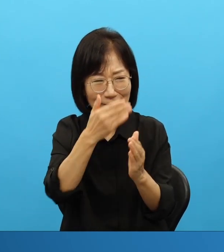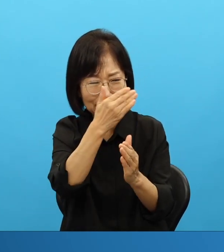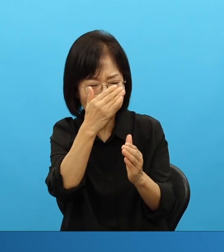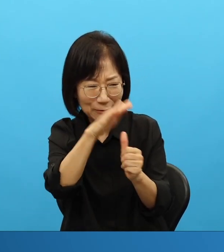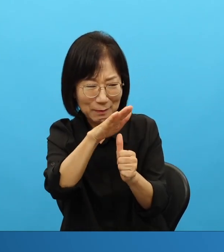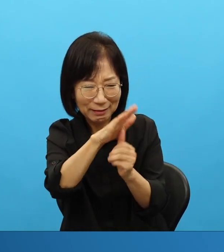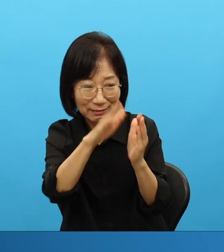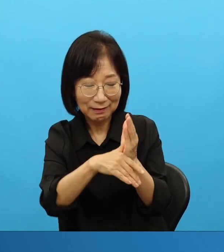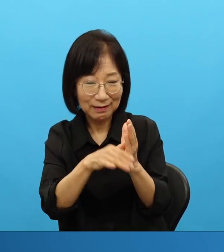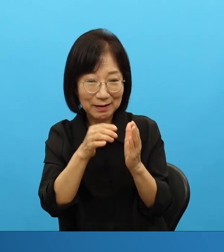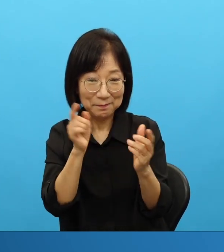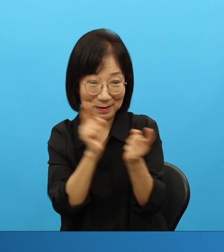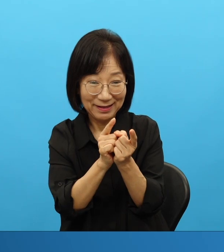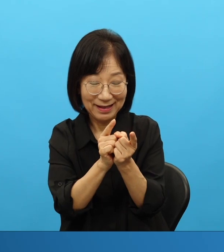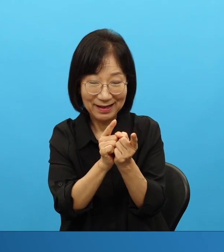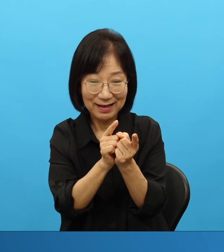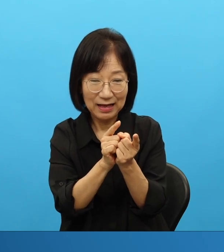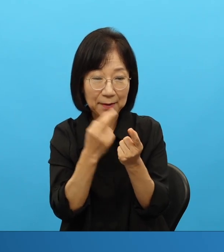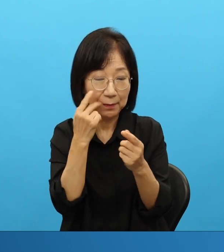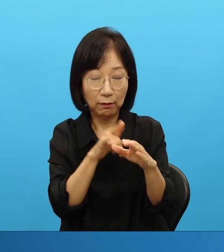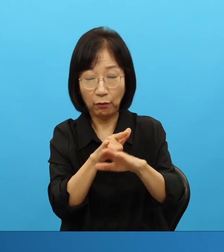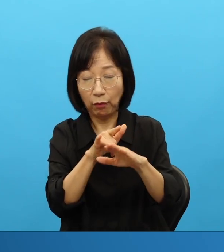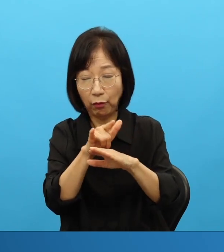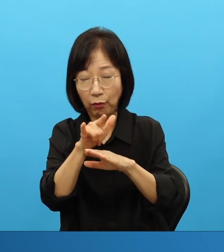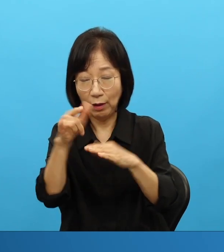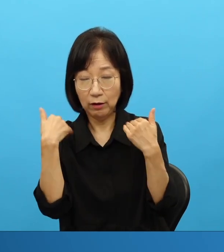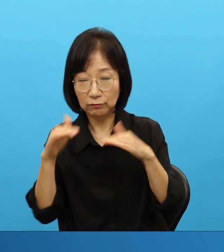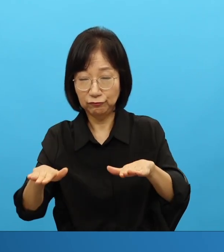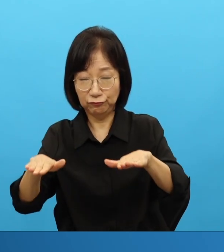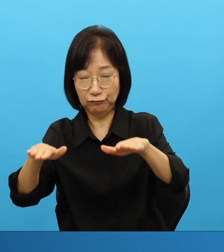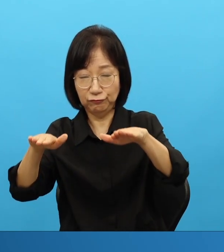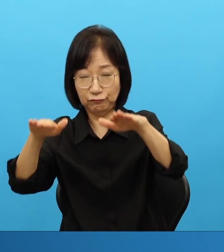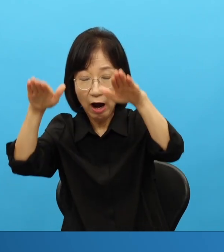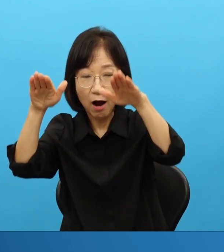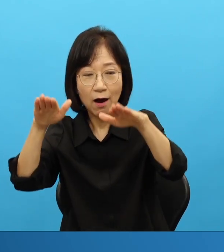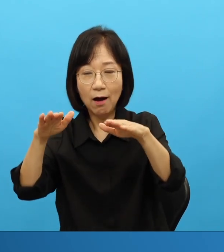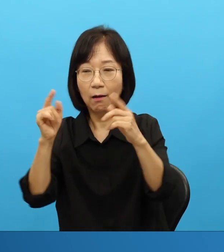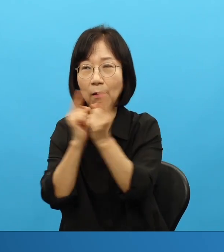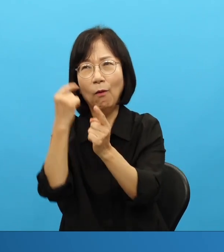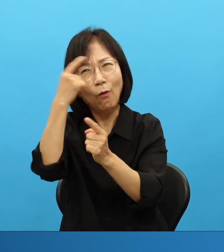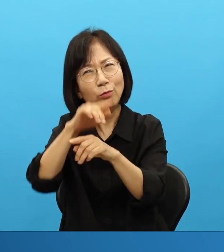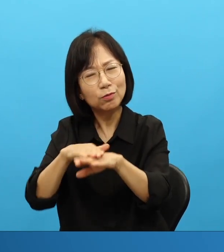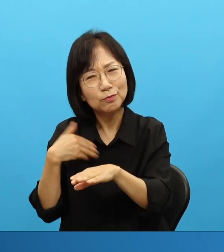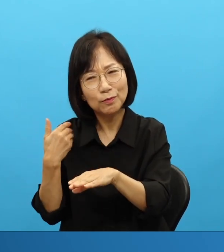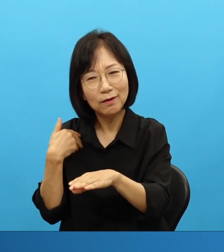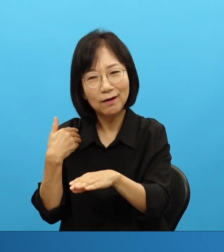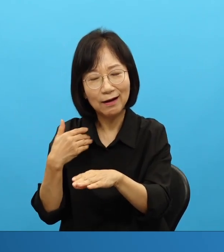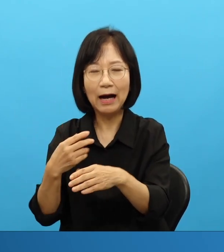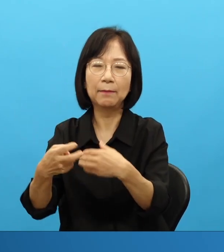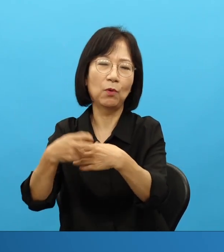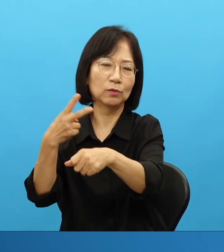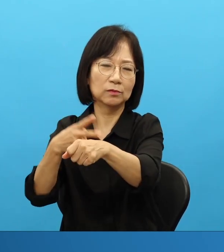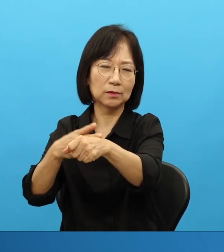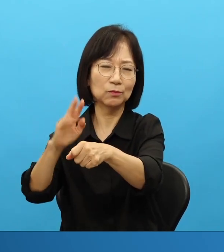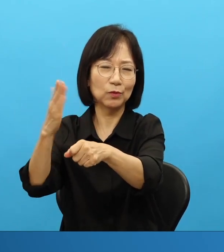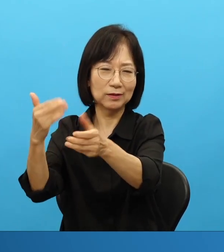grown up now. That's why I could recognize them. 이분은 또 외국 갔더니요. 부부가 인사를 왔는데